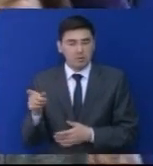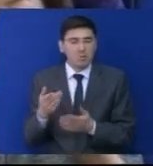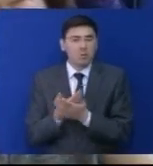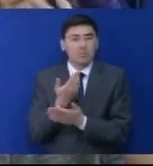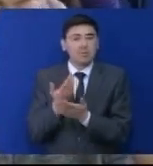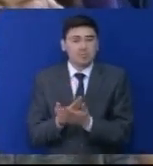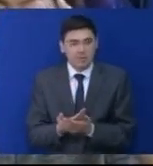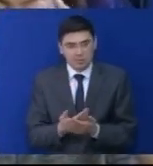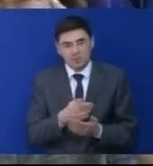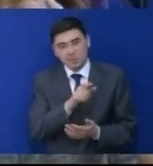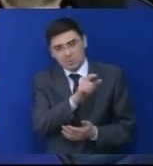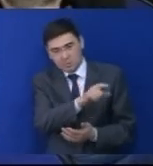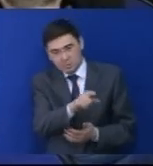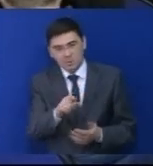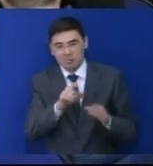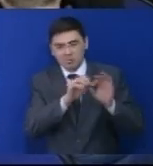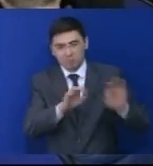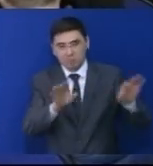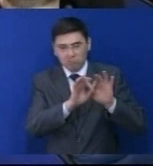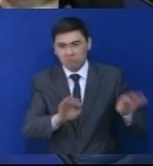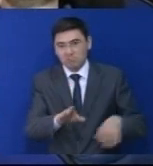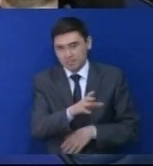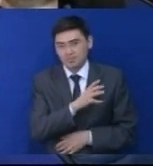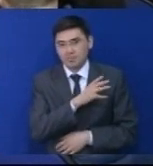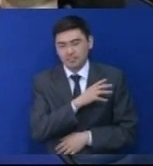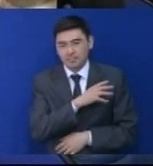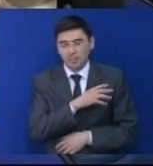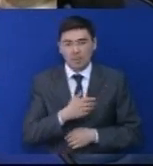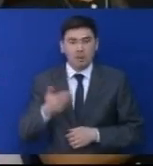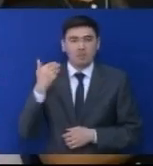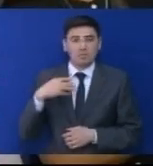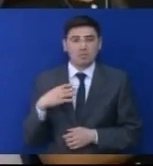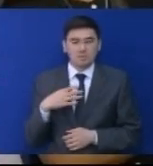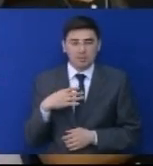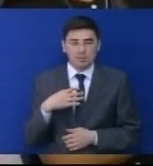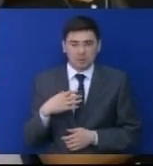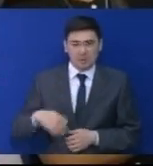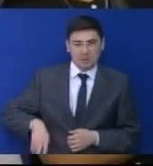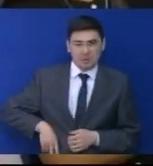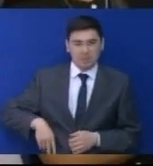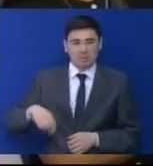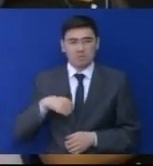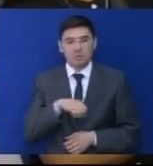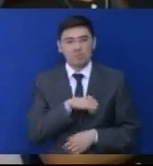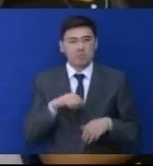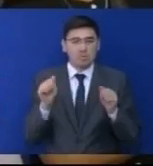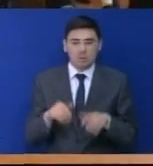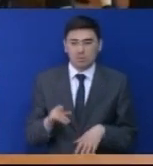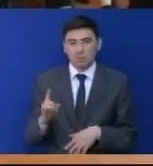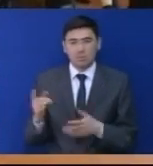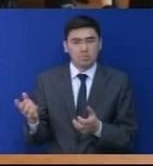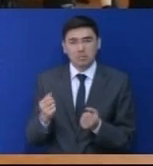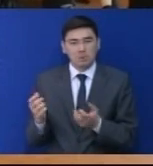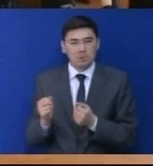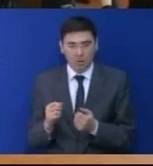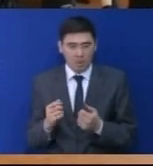үшін ашық та қол жетімді етпек. Бұрын оқу орнына кімді қабылдайтын мектеп директорлары өздері шешетін. Бұл ата-аналар